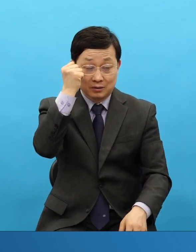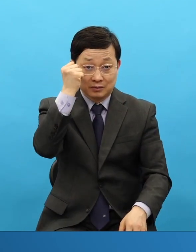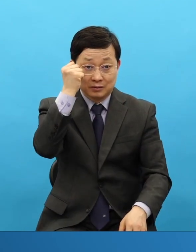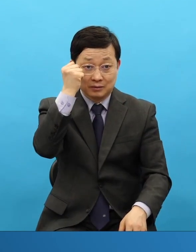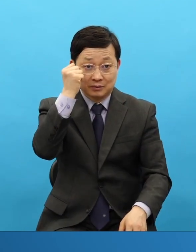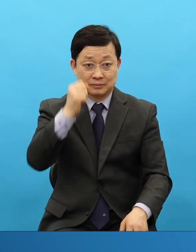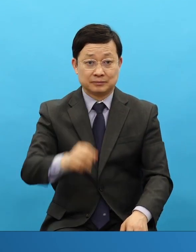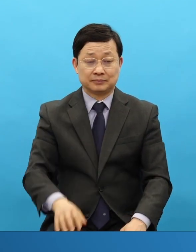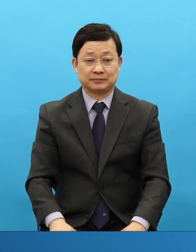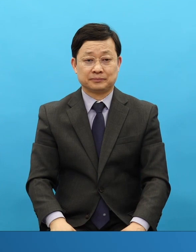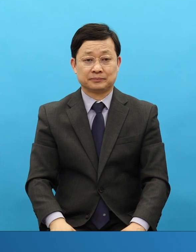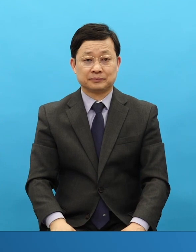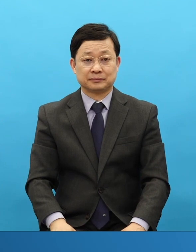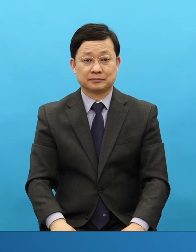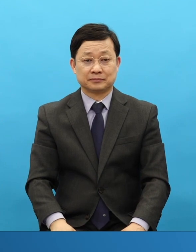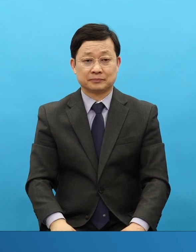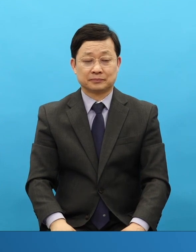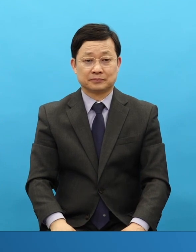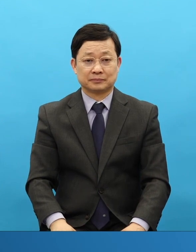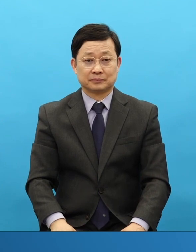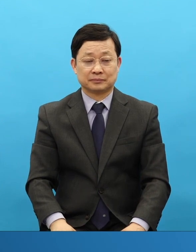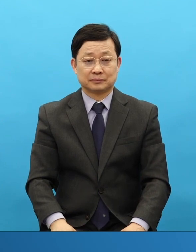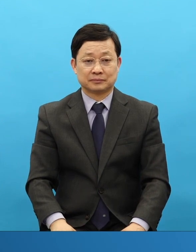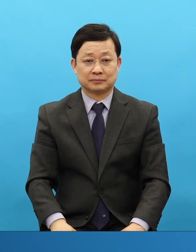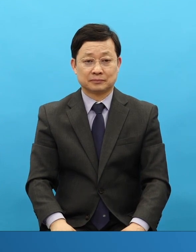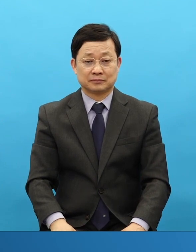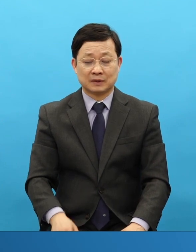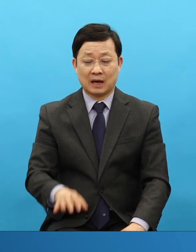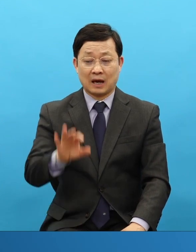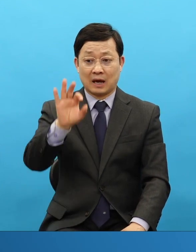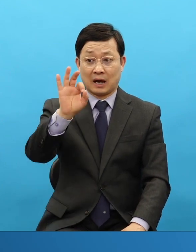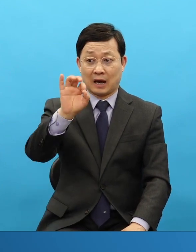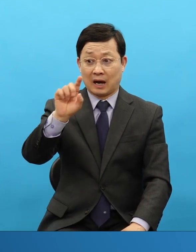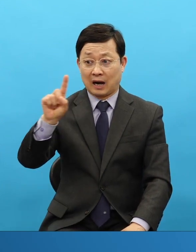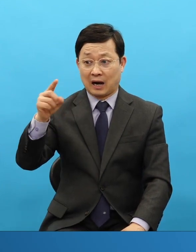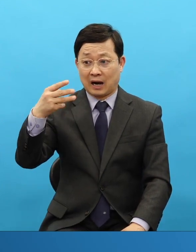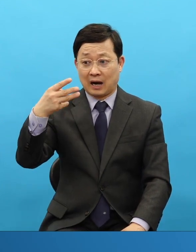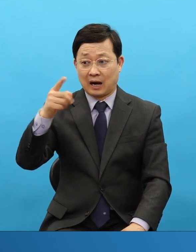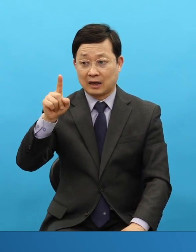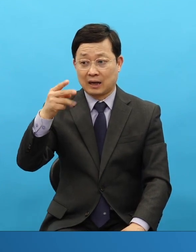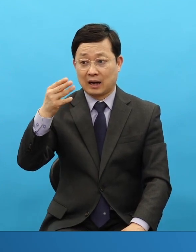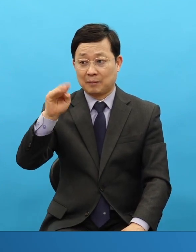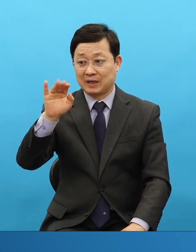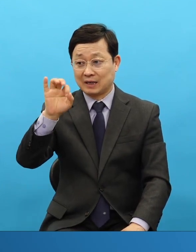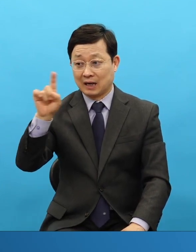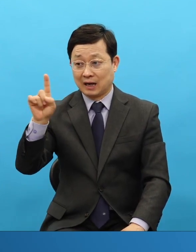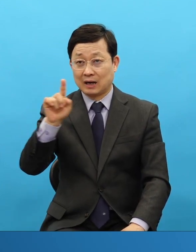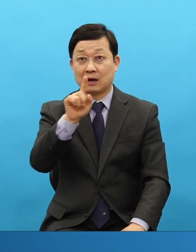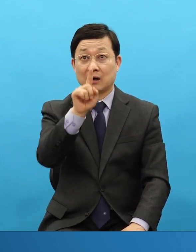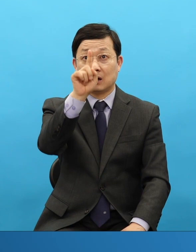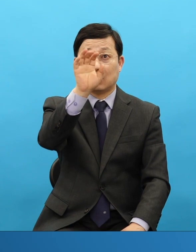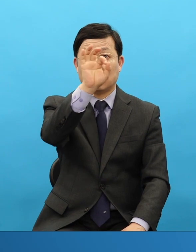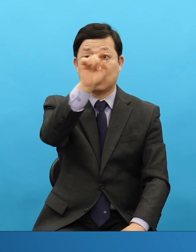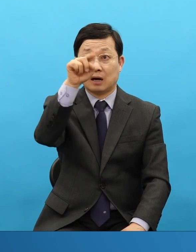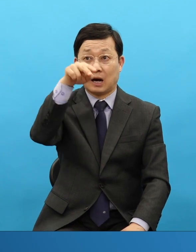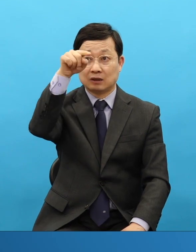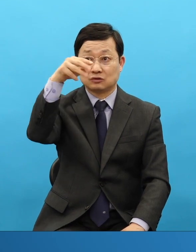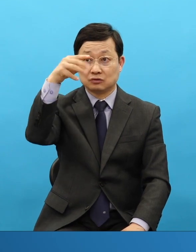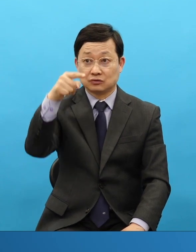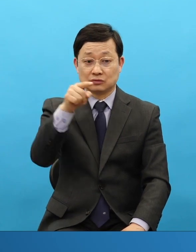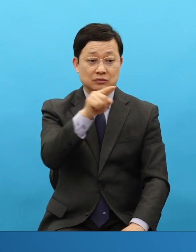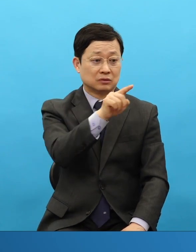오른쪽 아라비아, On the right was Arabia, 아수르, Assyria to the north, 아람, Aram, 에집트,